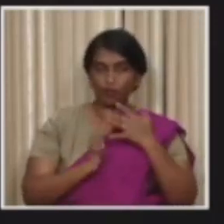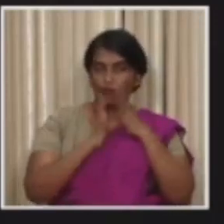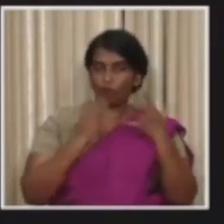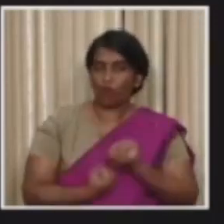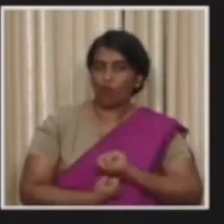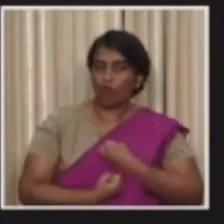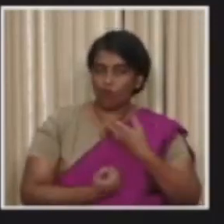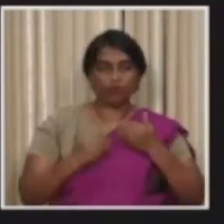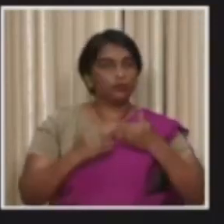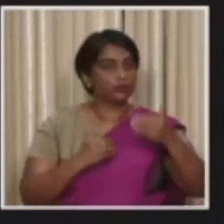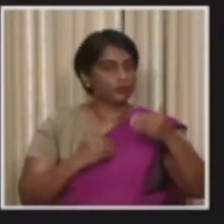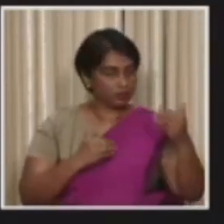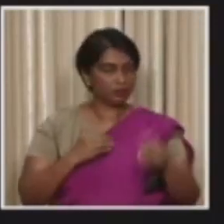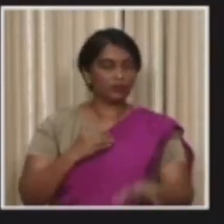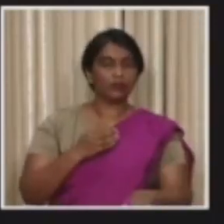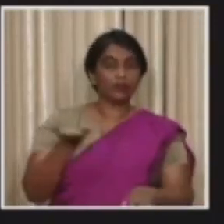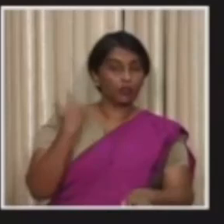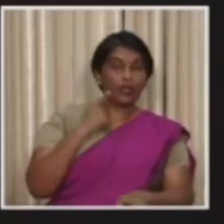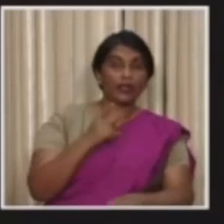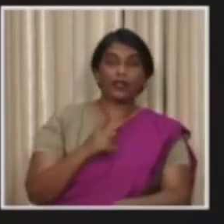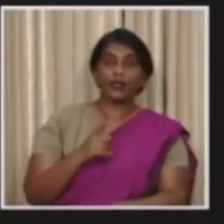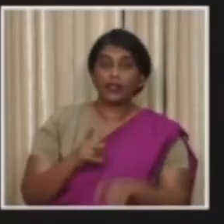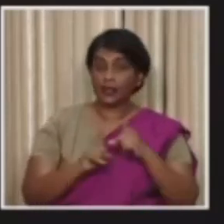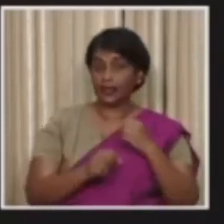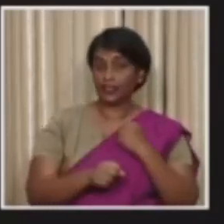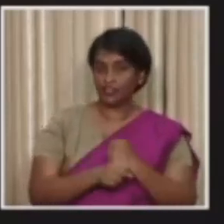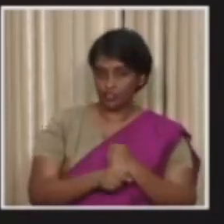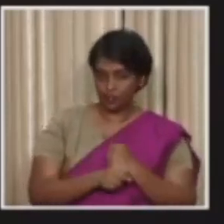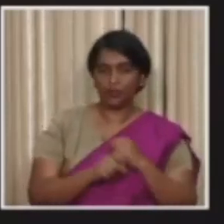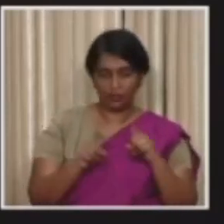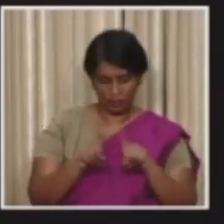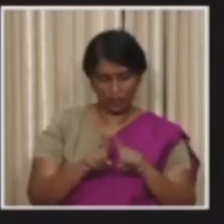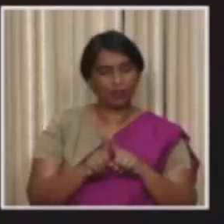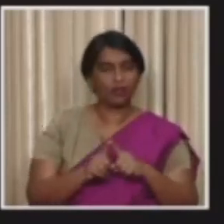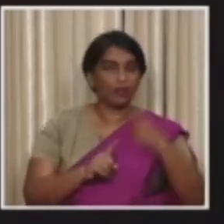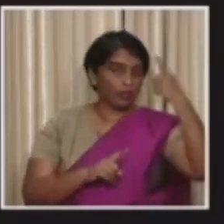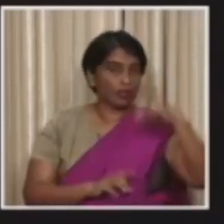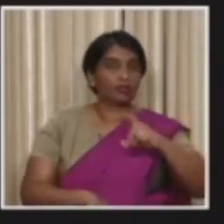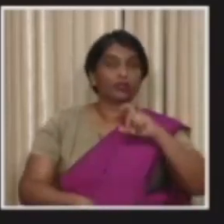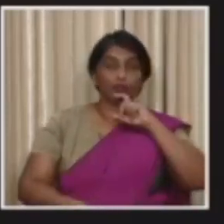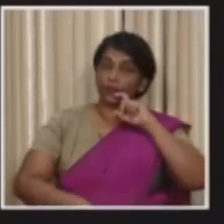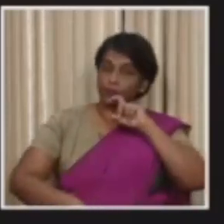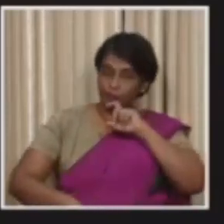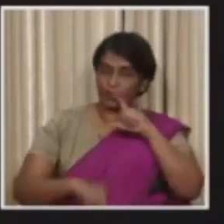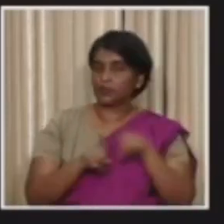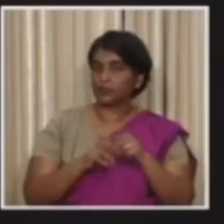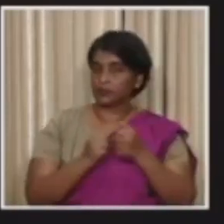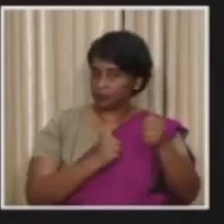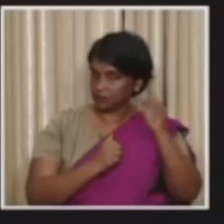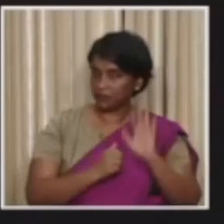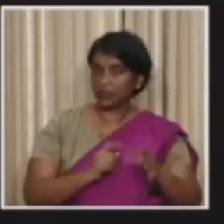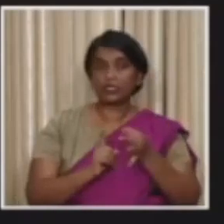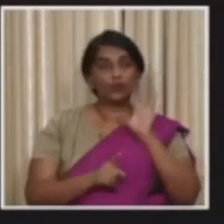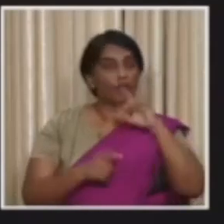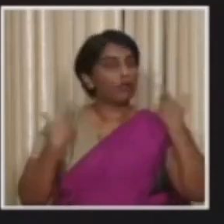උනන්දුවක් දිගින් දිගටම හිටපු අධ්‍යක්ෂ ජෙනරාල්වරයා හැටියට හා අතිරේක සොලිසිටර් ජෙනරාල්වරයා හැටියට කටයුතු කරපු